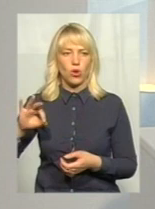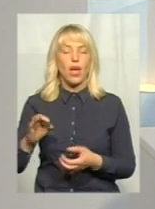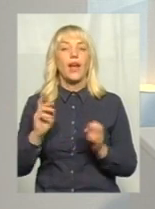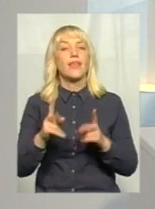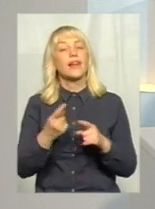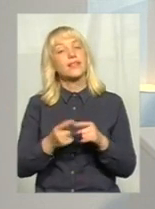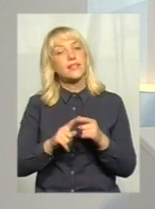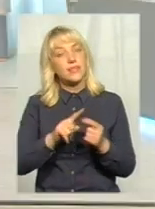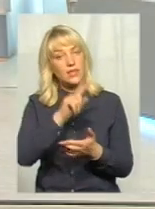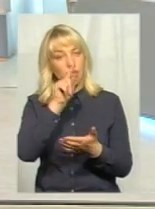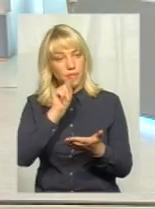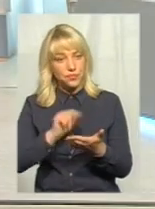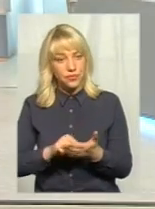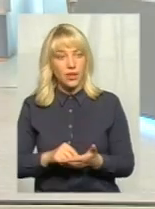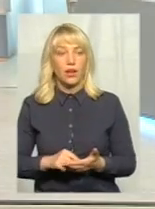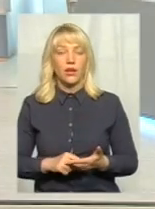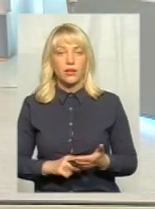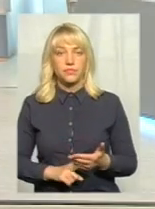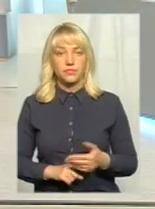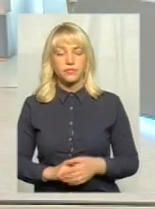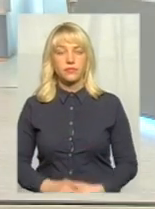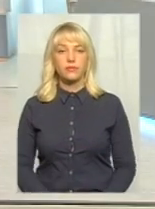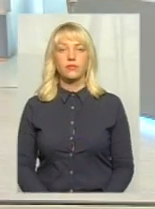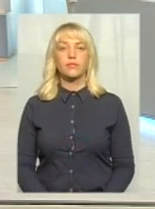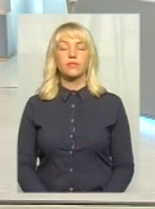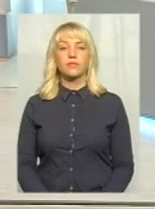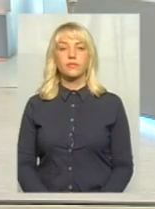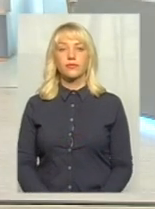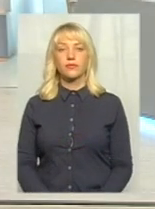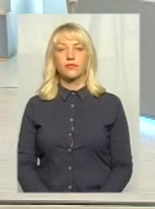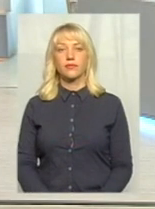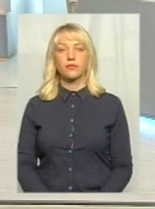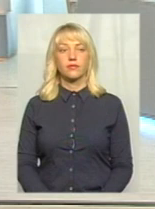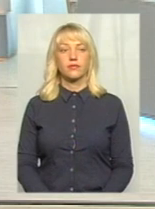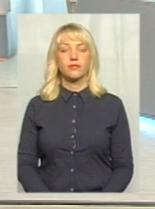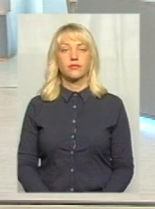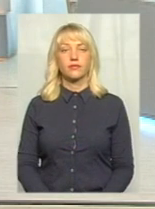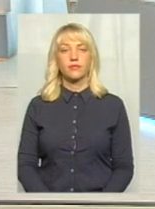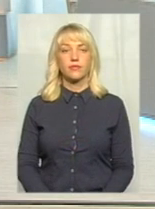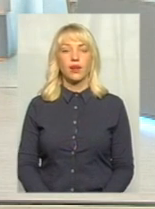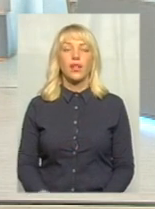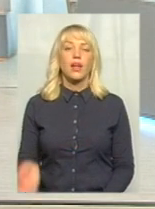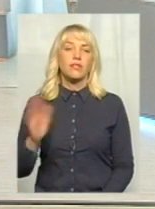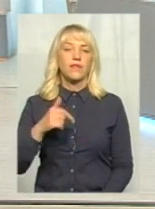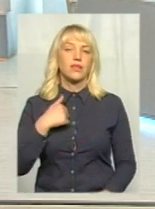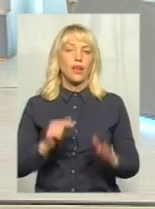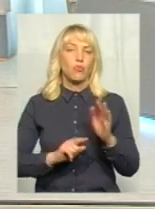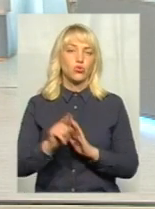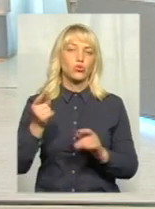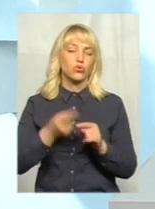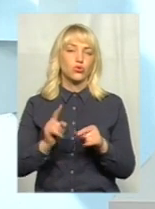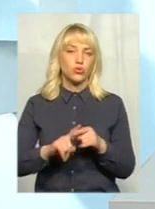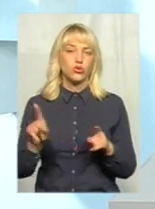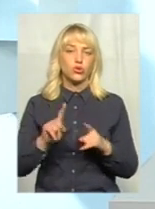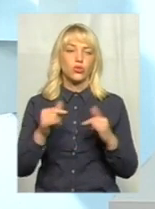цим? Ну, дивіться, є Давайте я почну з того, що